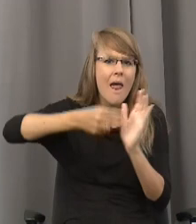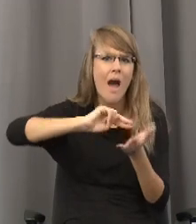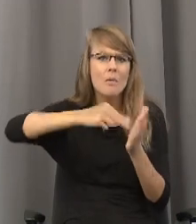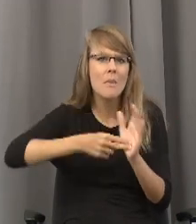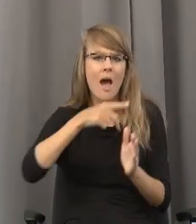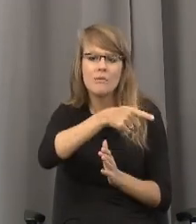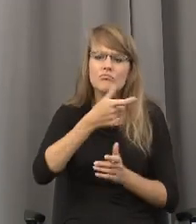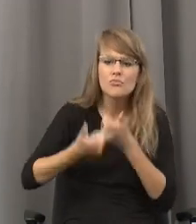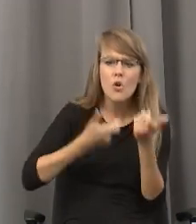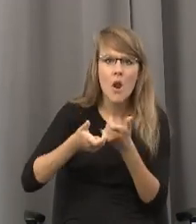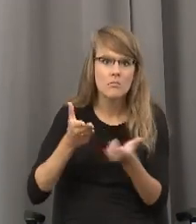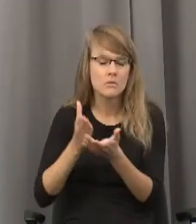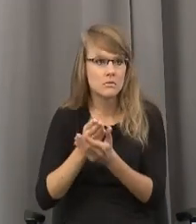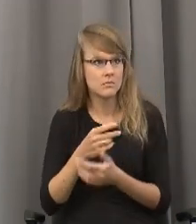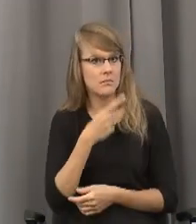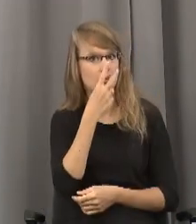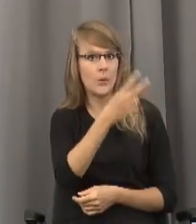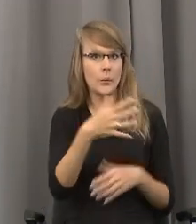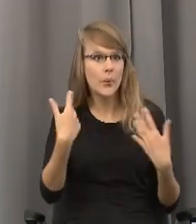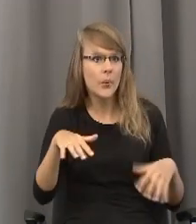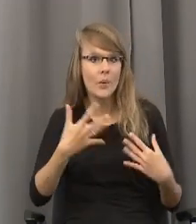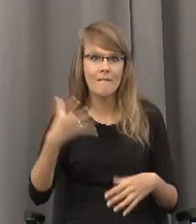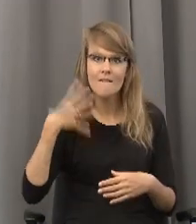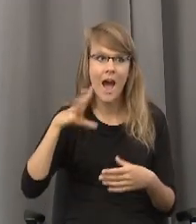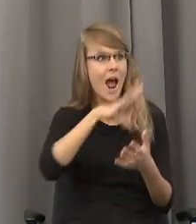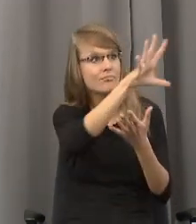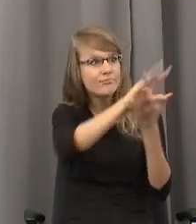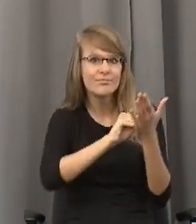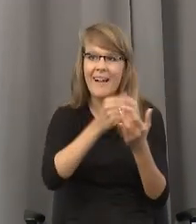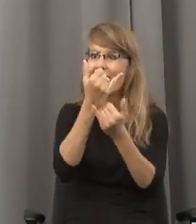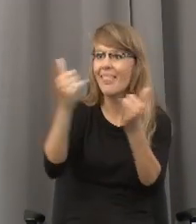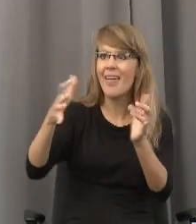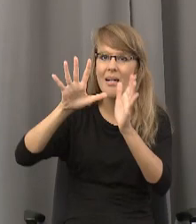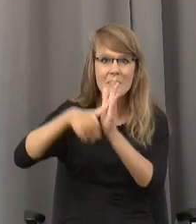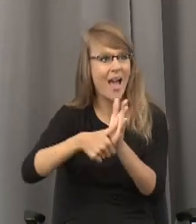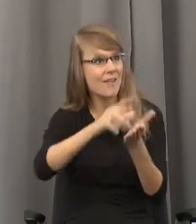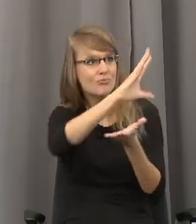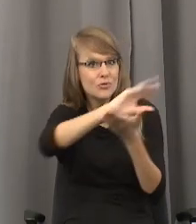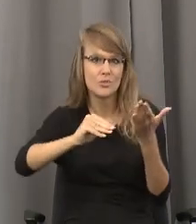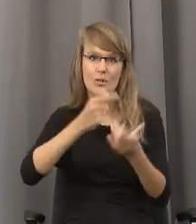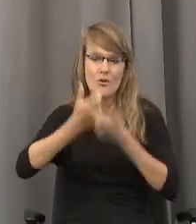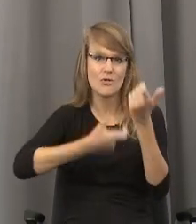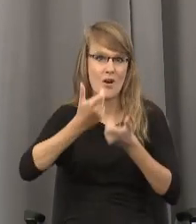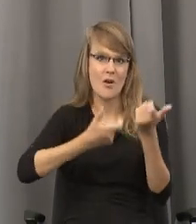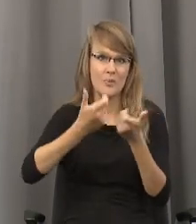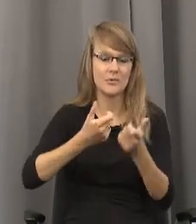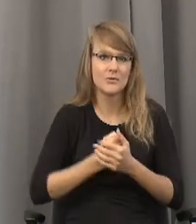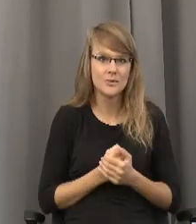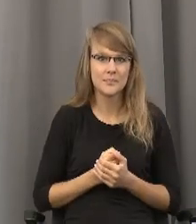wdrażane, że w zasadzie można go byłoby tylko skopiować i wstawić w różnych innych miastach, żeby kształtował politykę